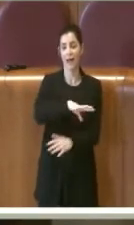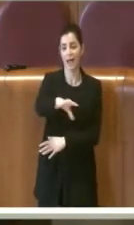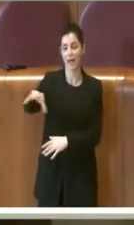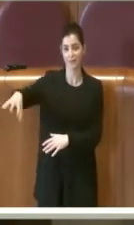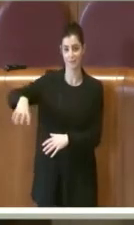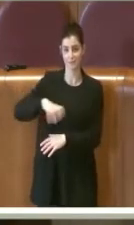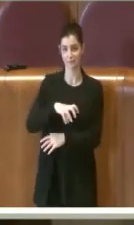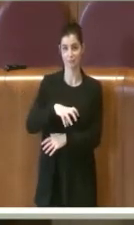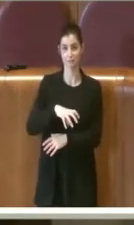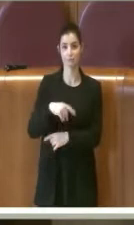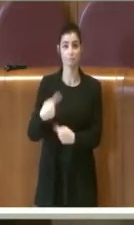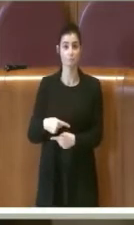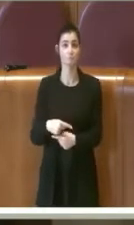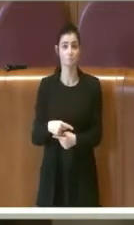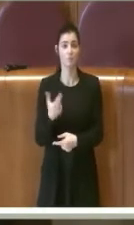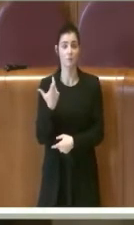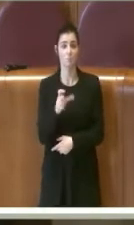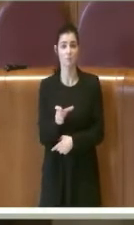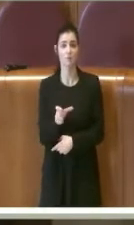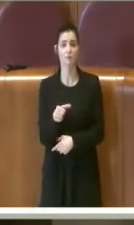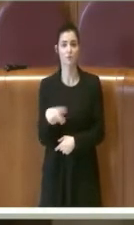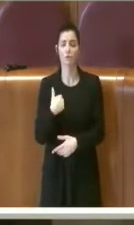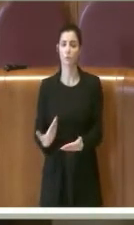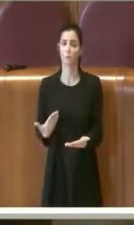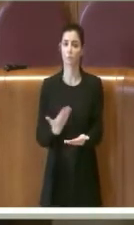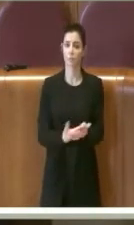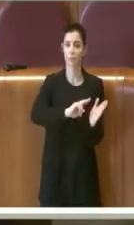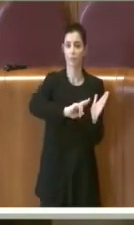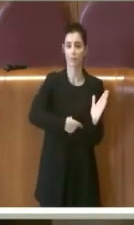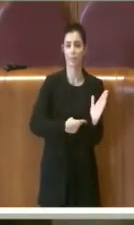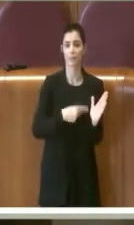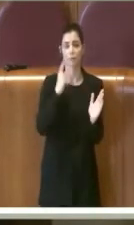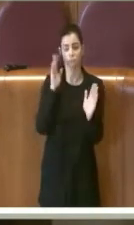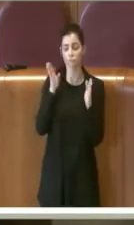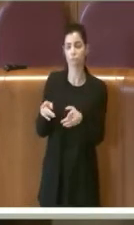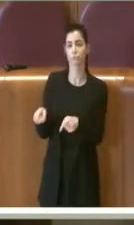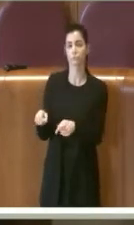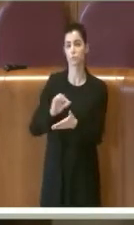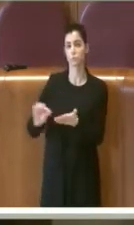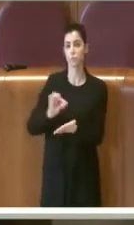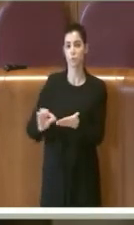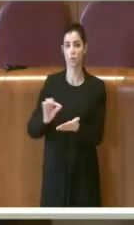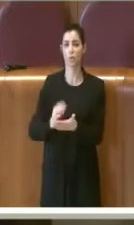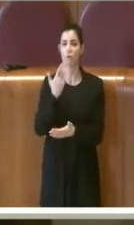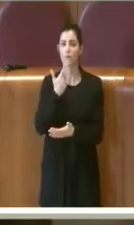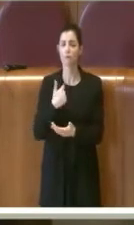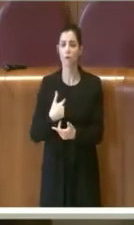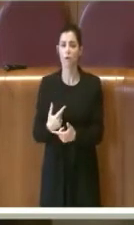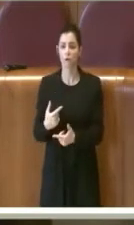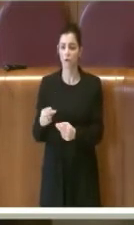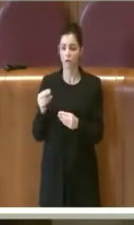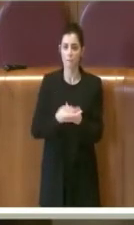urbanistico, e questo è un motivo per il quale io proporrò un emendamento proprio su questa scuola per far sì che